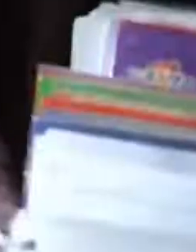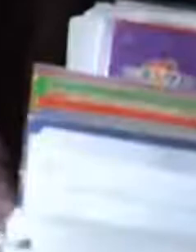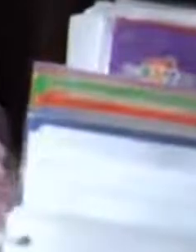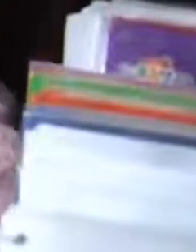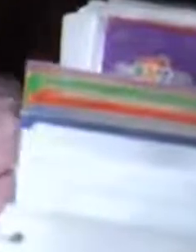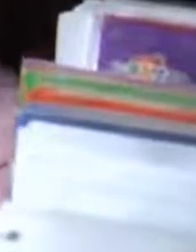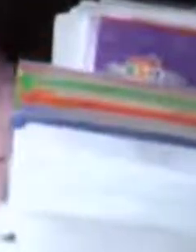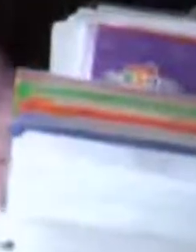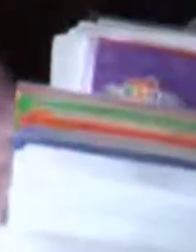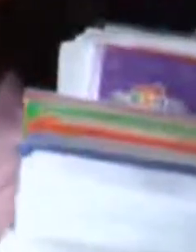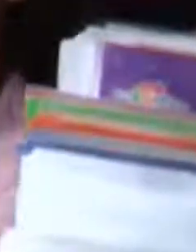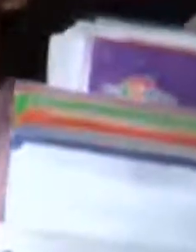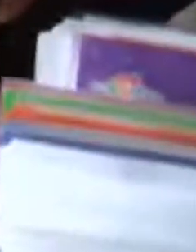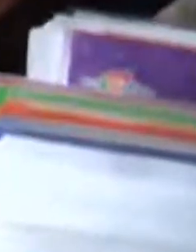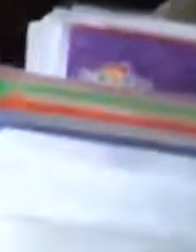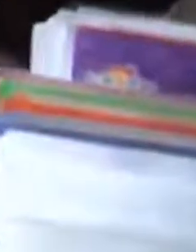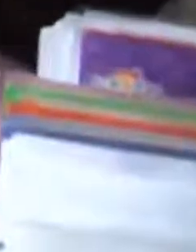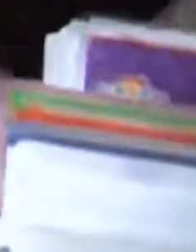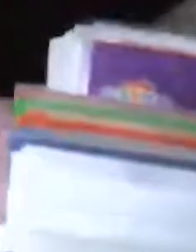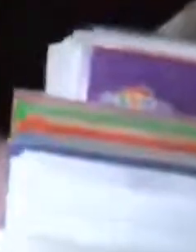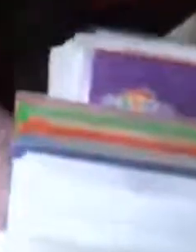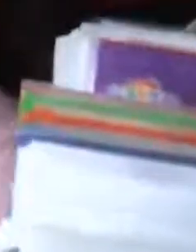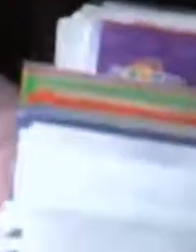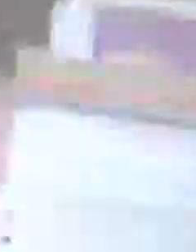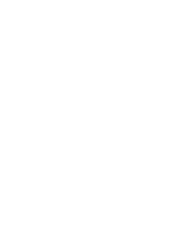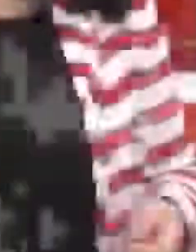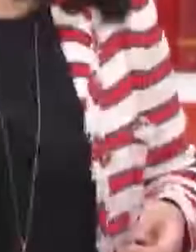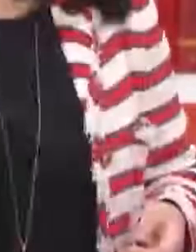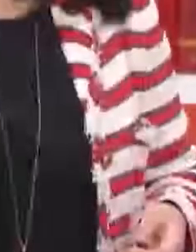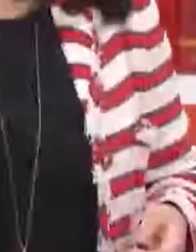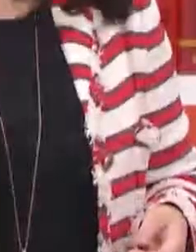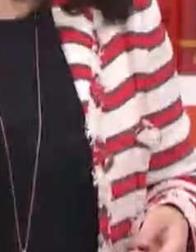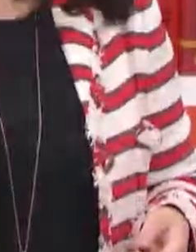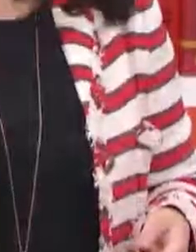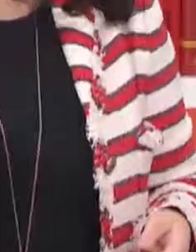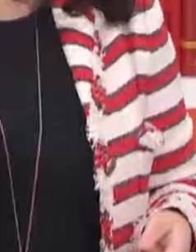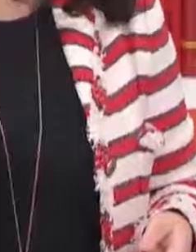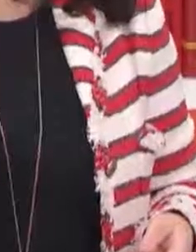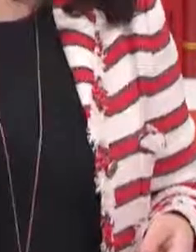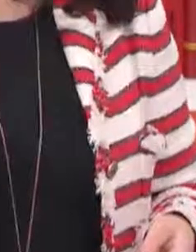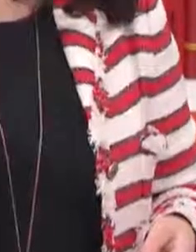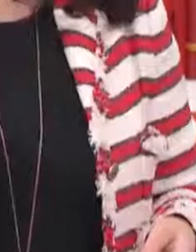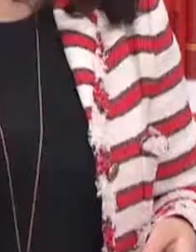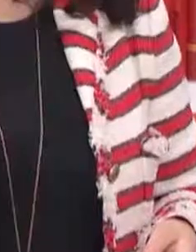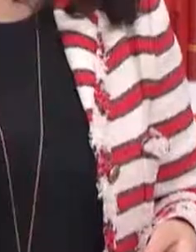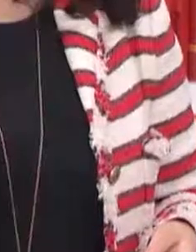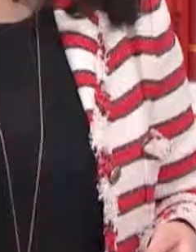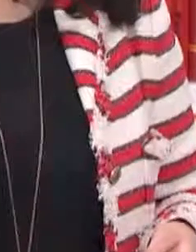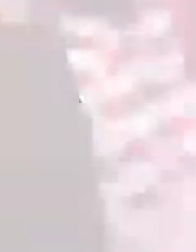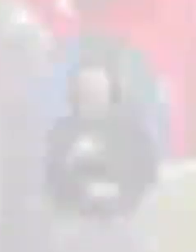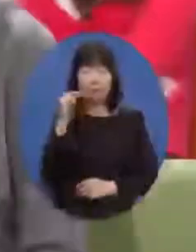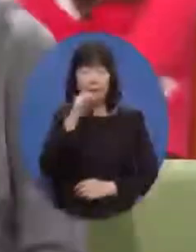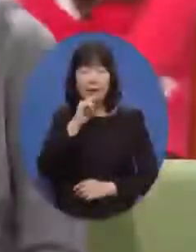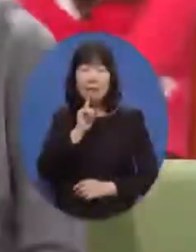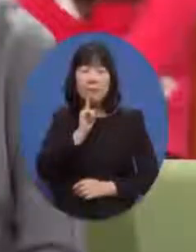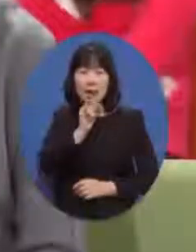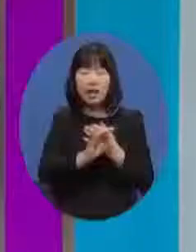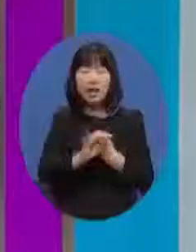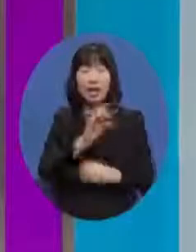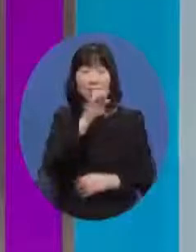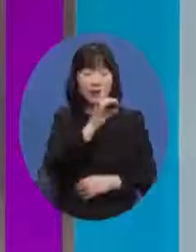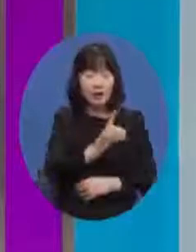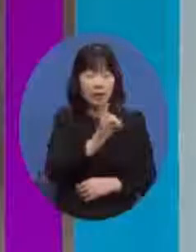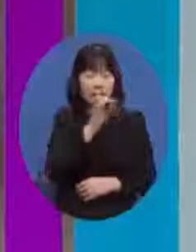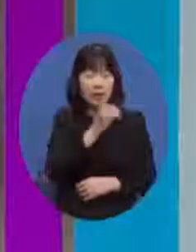때 방해가 될 수도 있습니다. 세 번째, 기회를 주어라. 안 되는 건